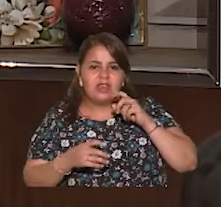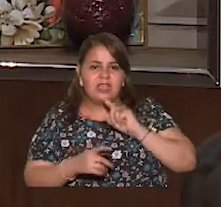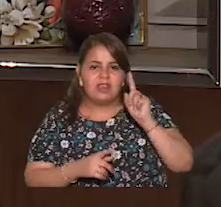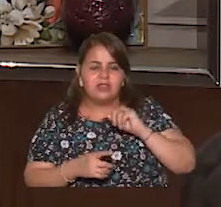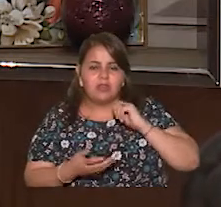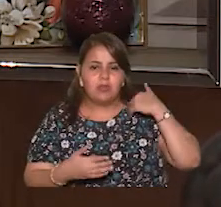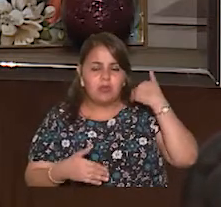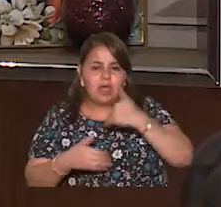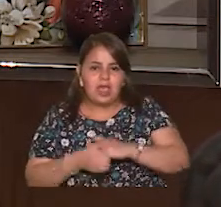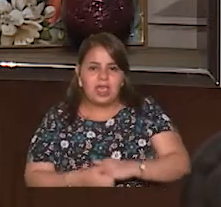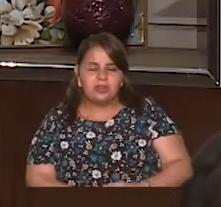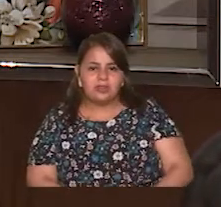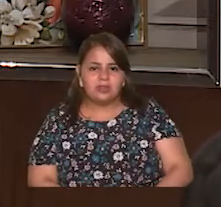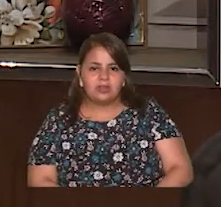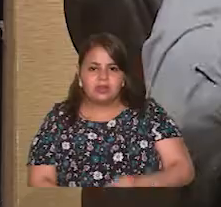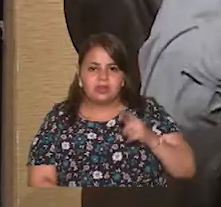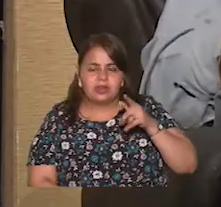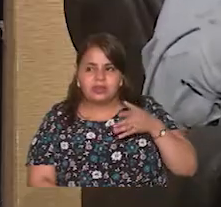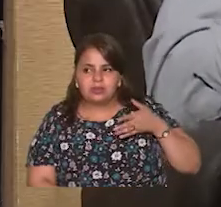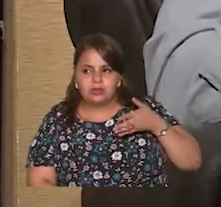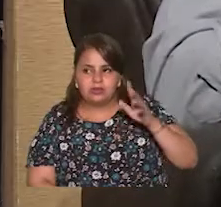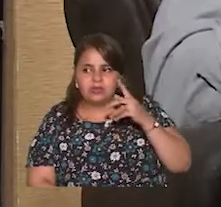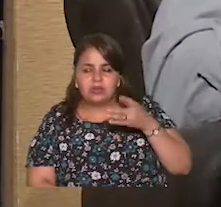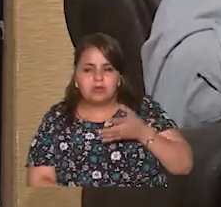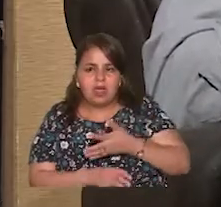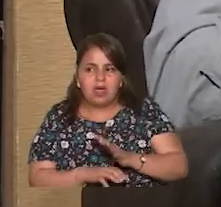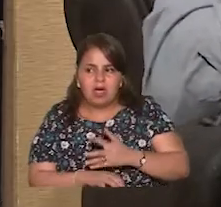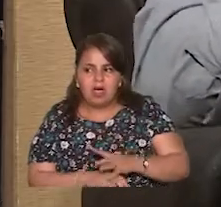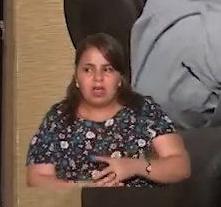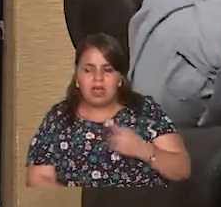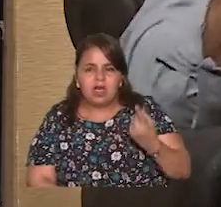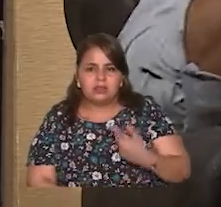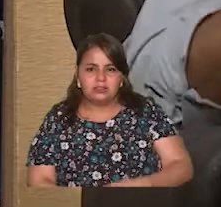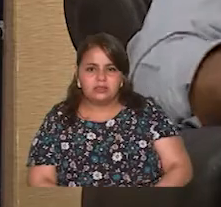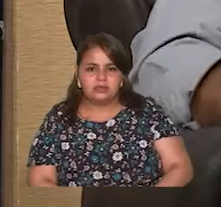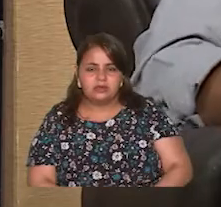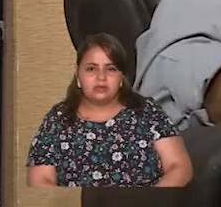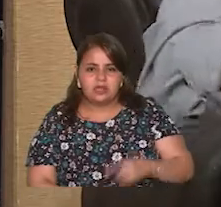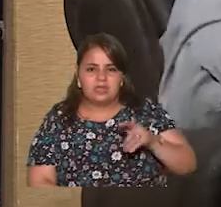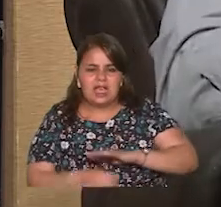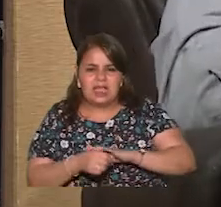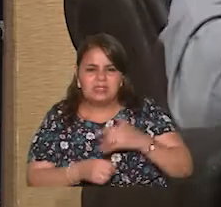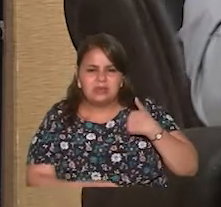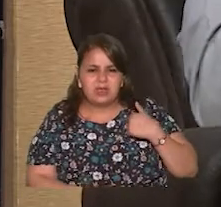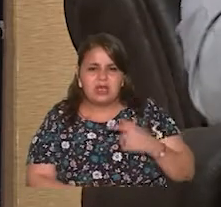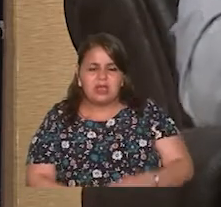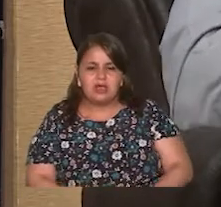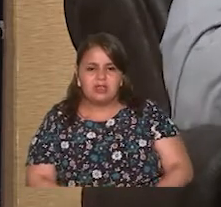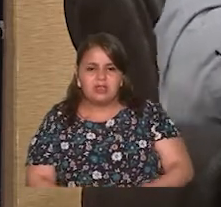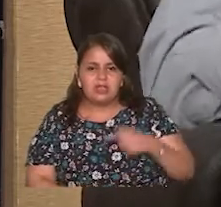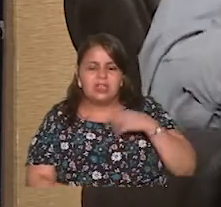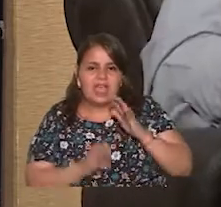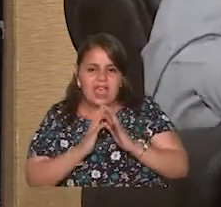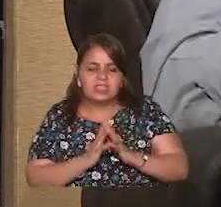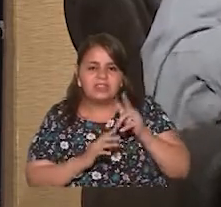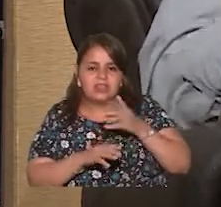يقعد يدافع عن نفسه. تيجي تخش متاخر ومتاخر عليها ومتاخر على الاولاد وبتاع، ما انا وانتوا مش حاسين بيا، وانا طب اعتذر ان انت اتاخرت